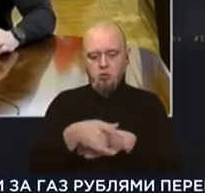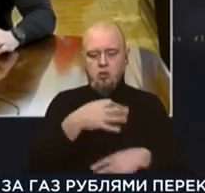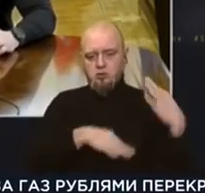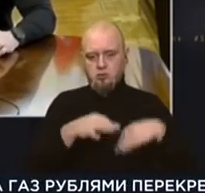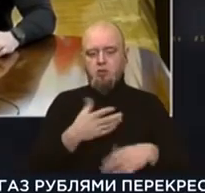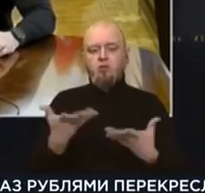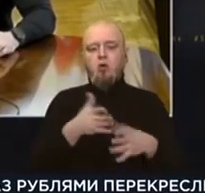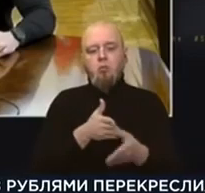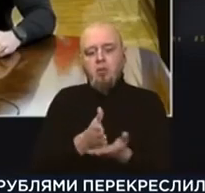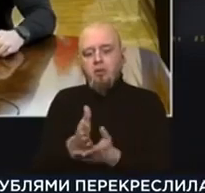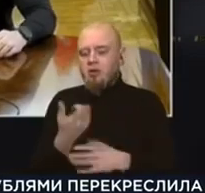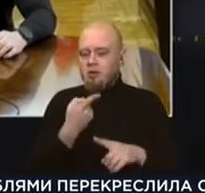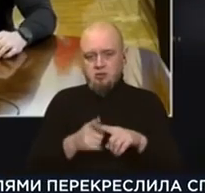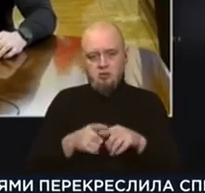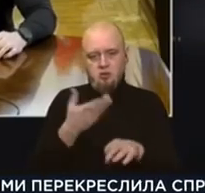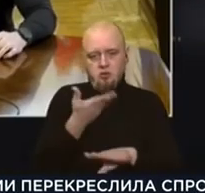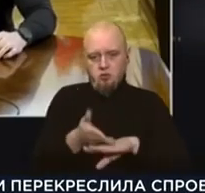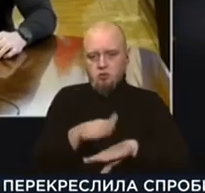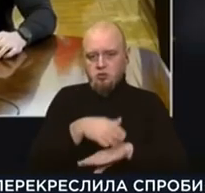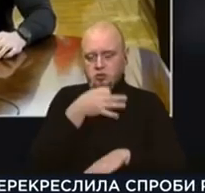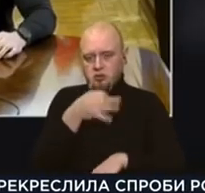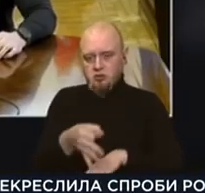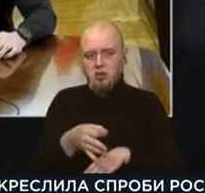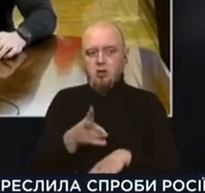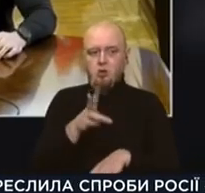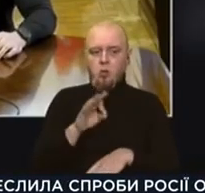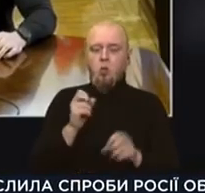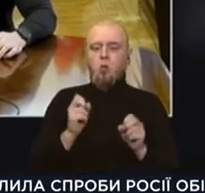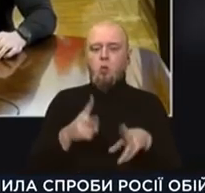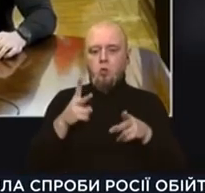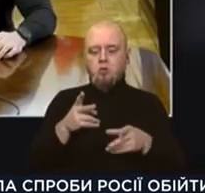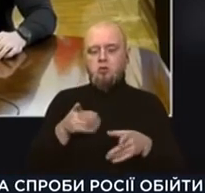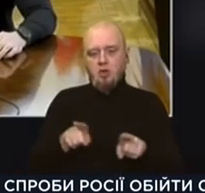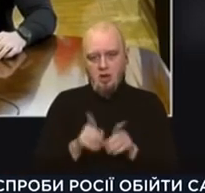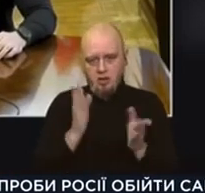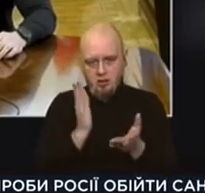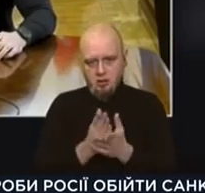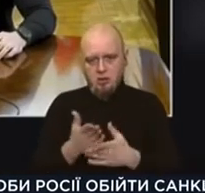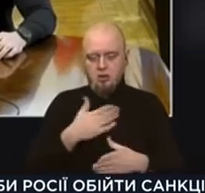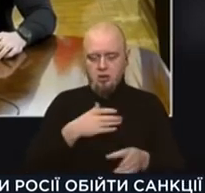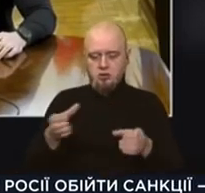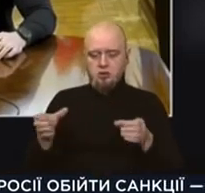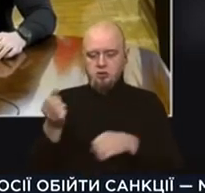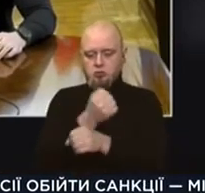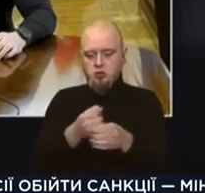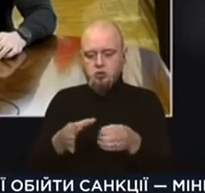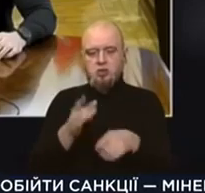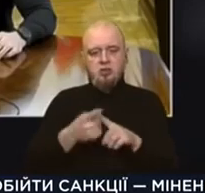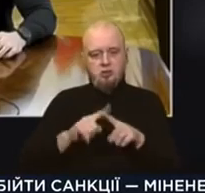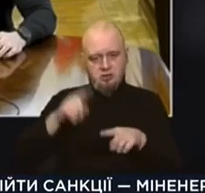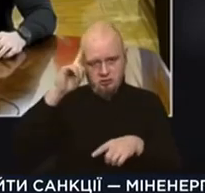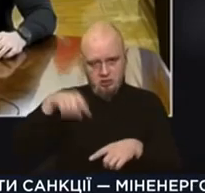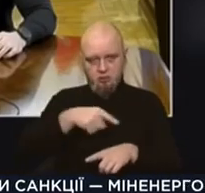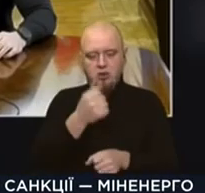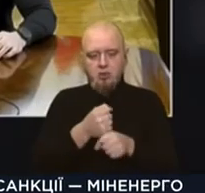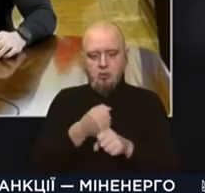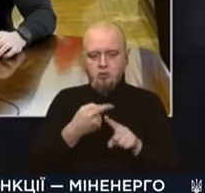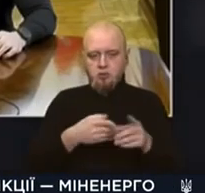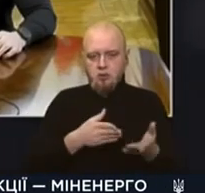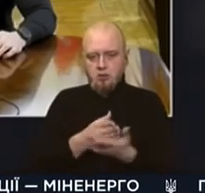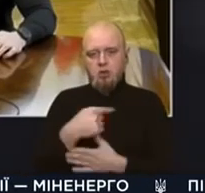якому напрямку, це складно сказати, але загроза, звісно, така є. Наші збройні сили це знають, вони відпрацьовують цей